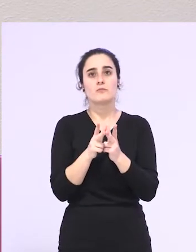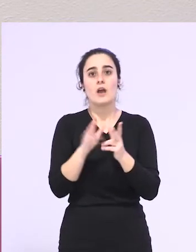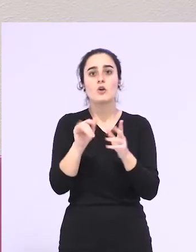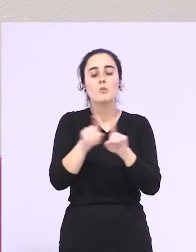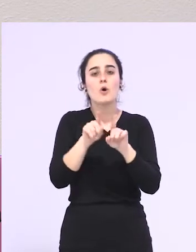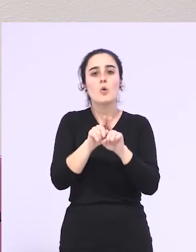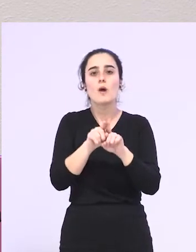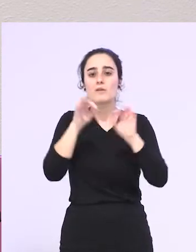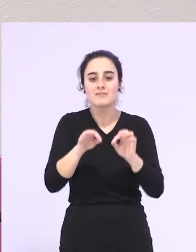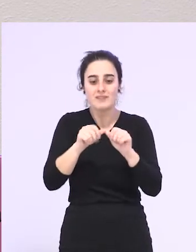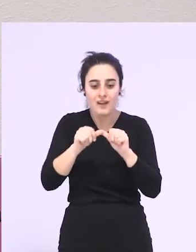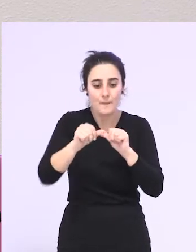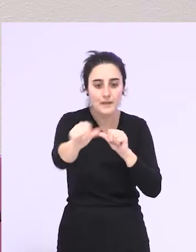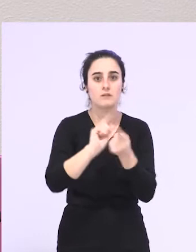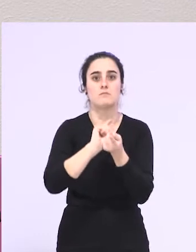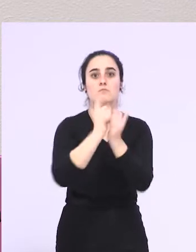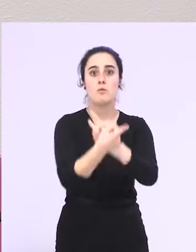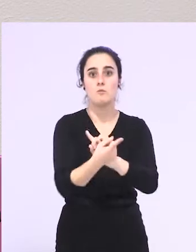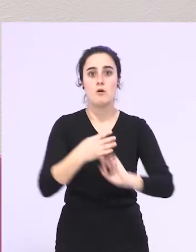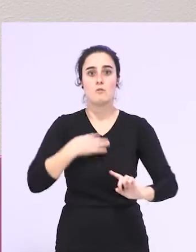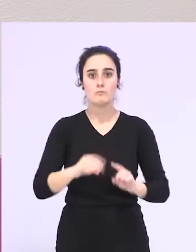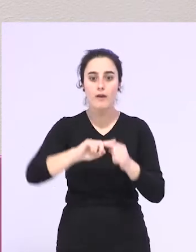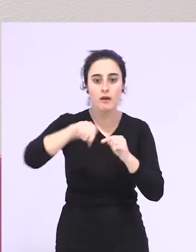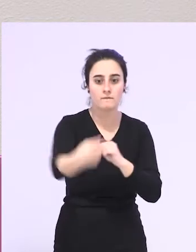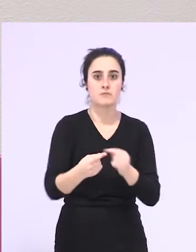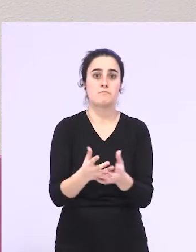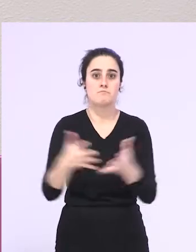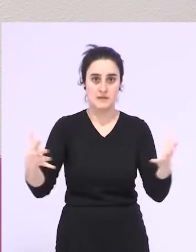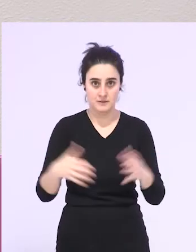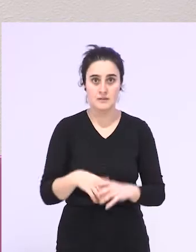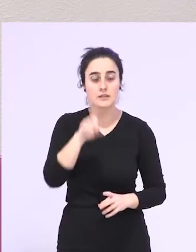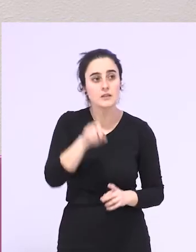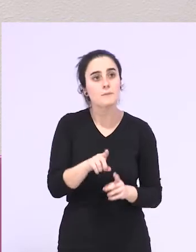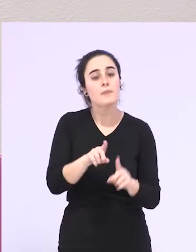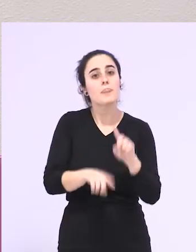puntutzat jotzen baldin badu, segurenik askoz oi hartzen handiago izango du, eta erasoen inguruko